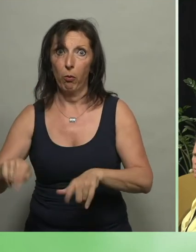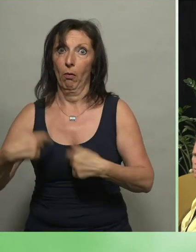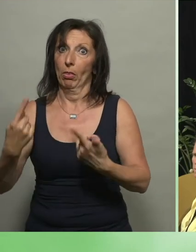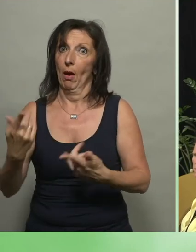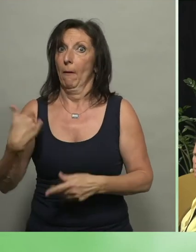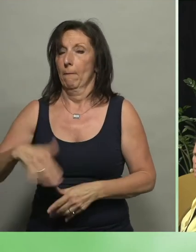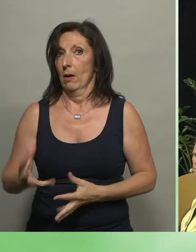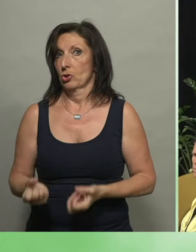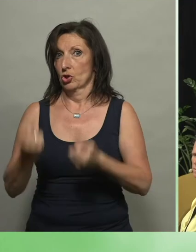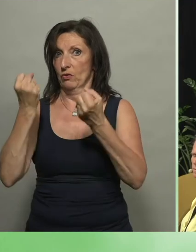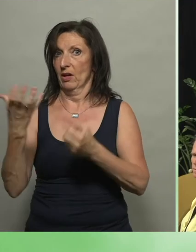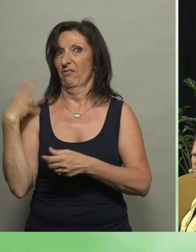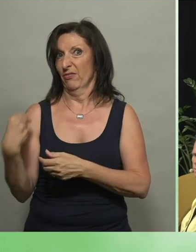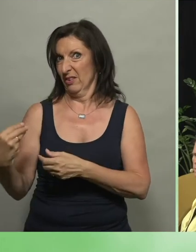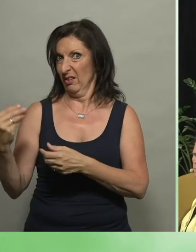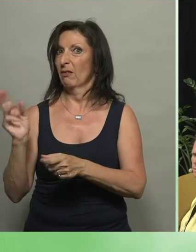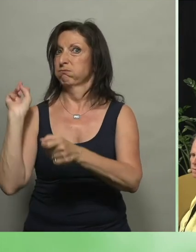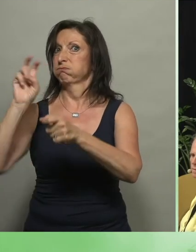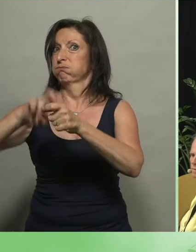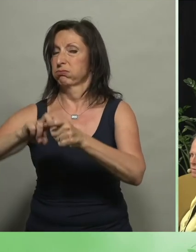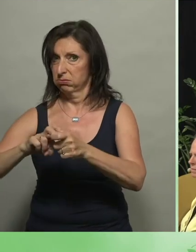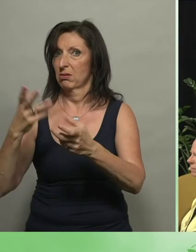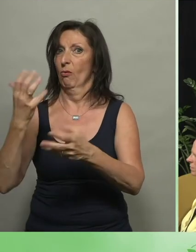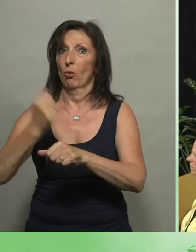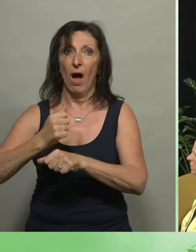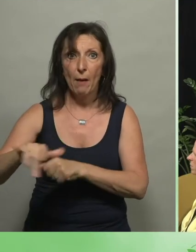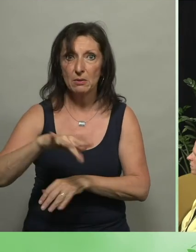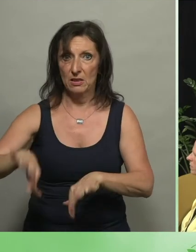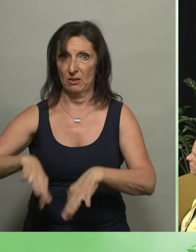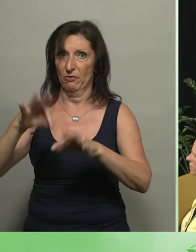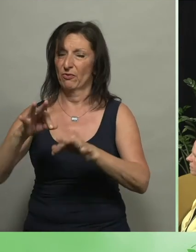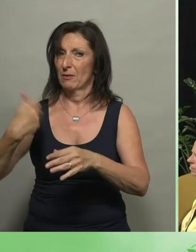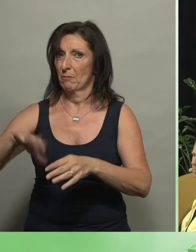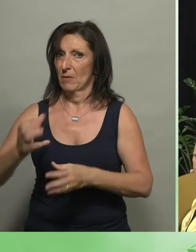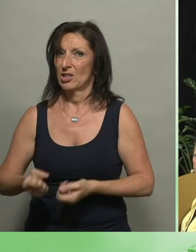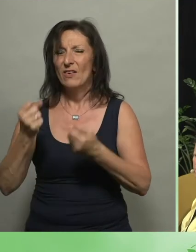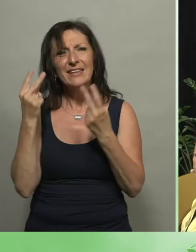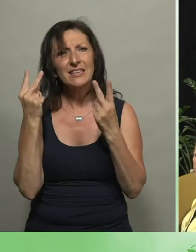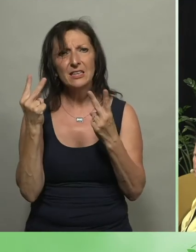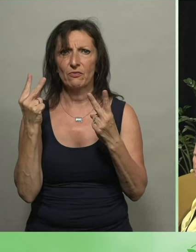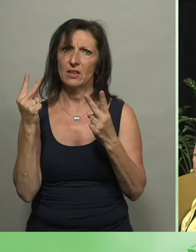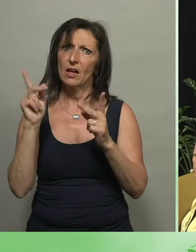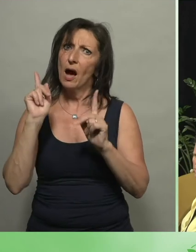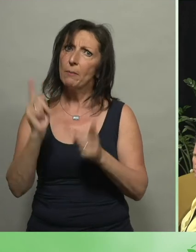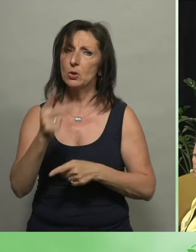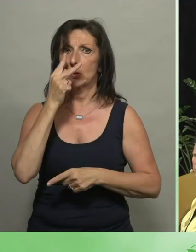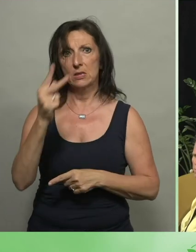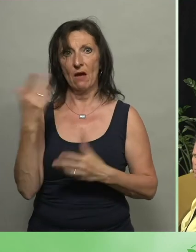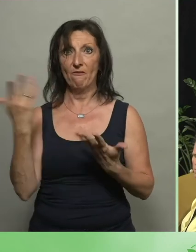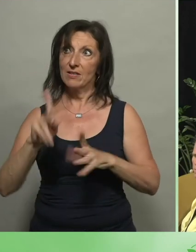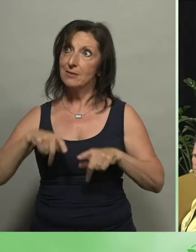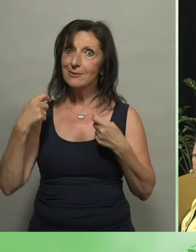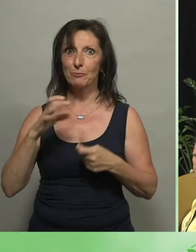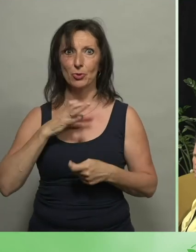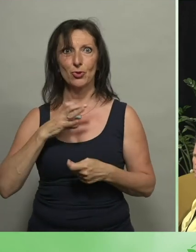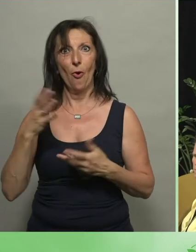wieder einen Arbeitsplatz zu finden. Und auch da ist es wichtig, einfach die Chancen und die Möglichkeiten zu nutzen. Ich habe gestern